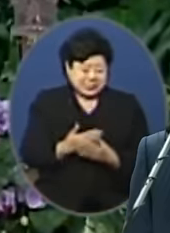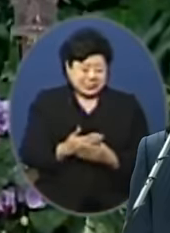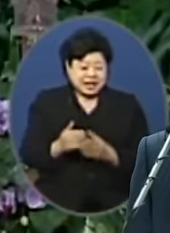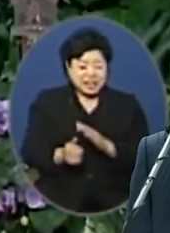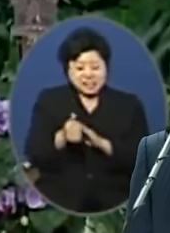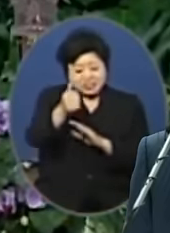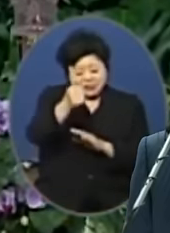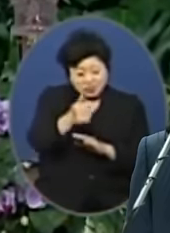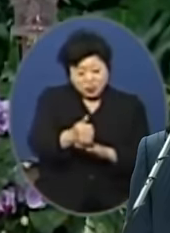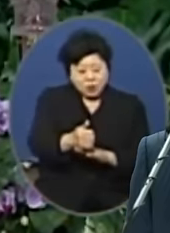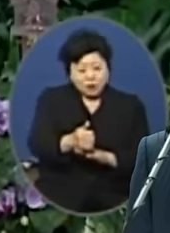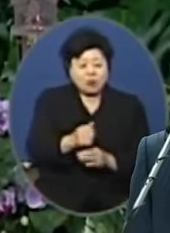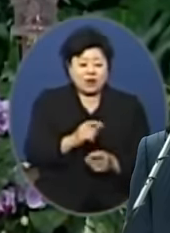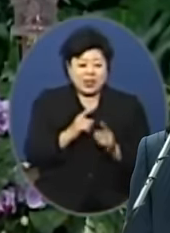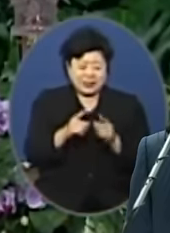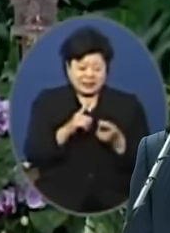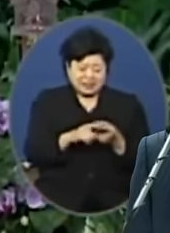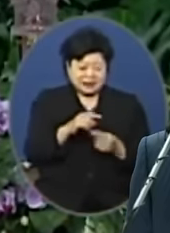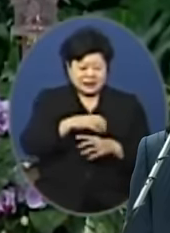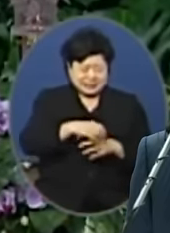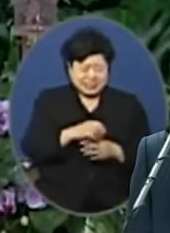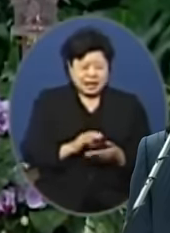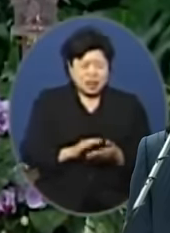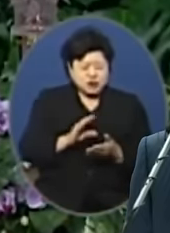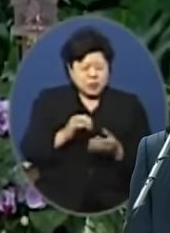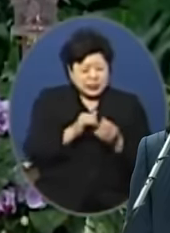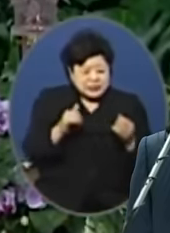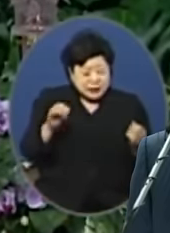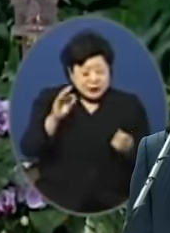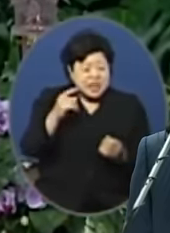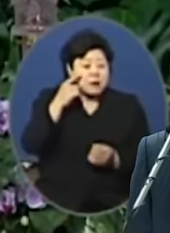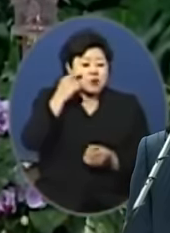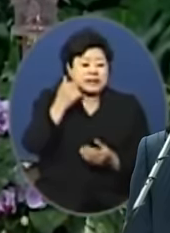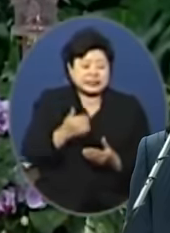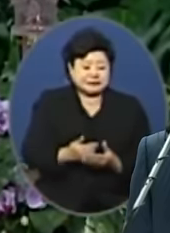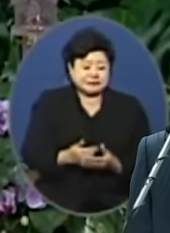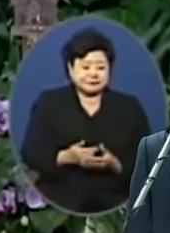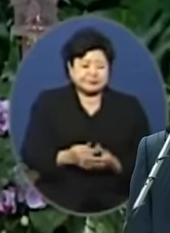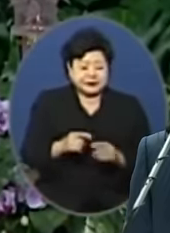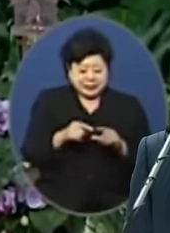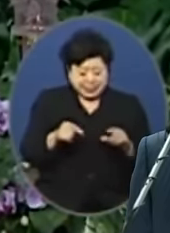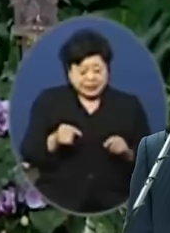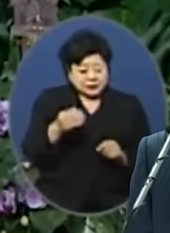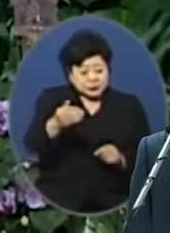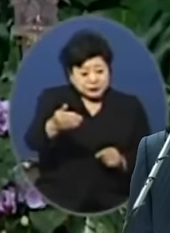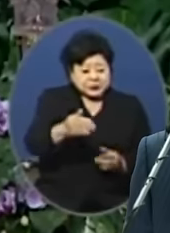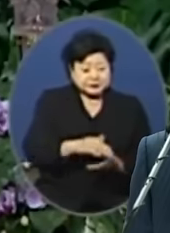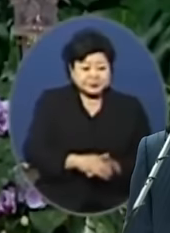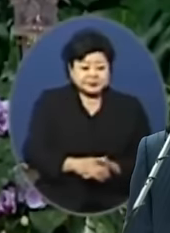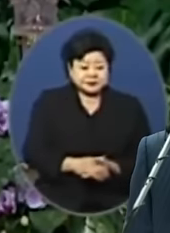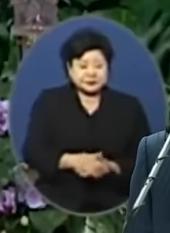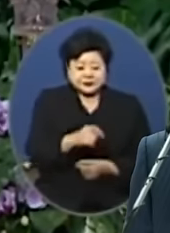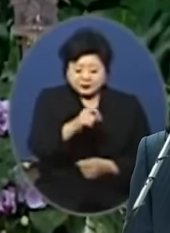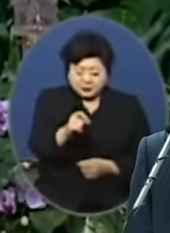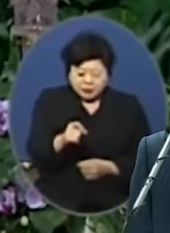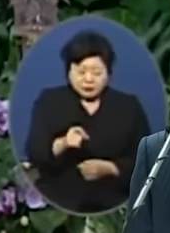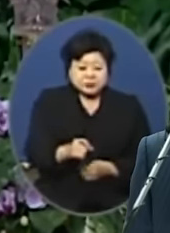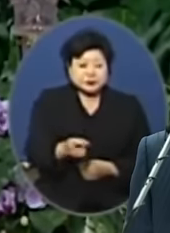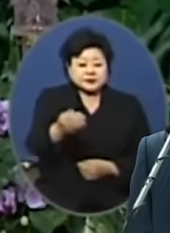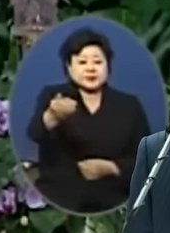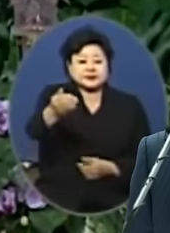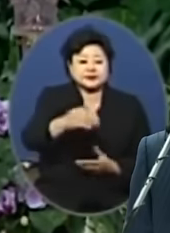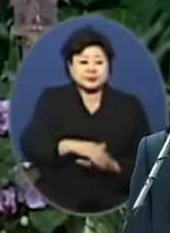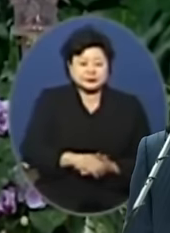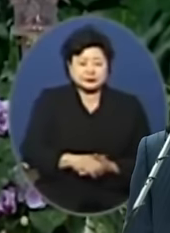성공 철학으로서 세계적인 인물인 것입니다. 필 목사님은 적은 카드를 꺼내서 몇 마디 적어서